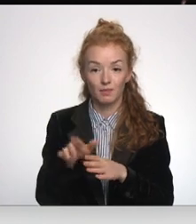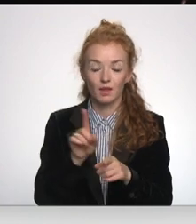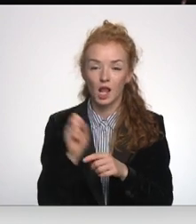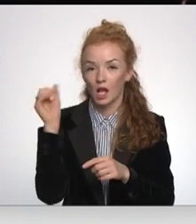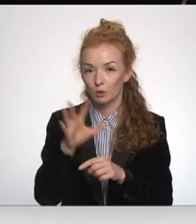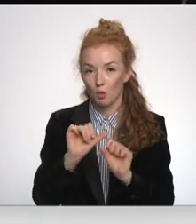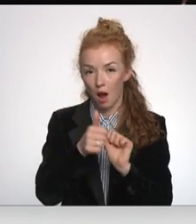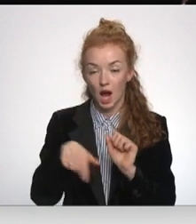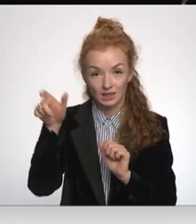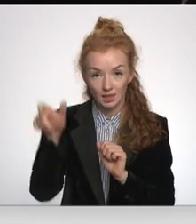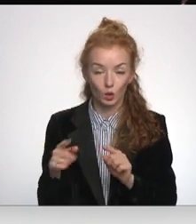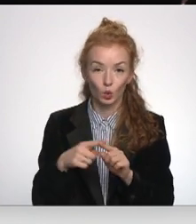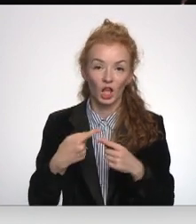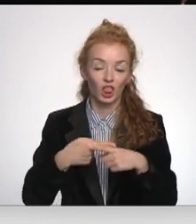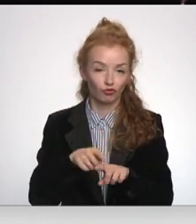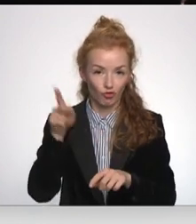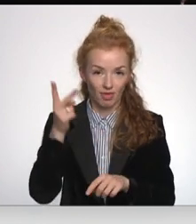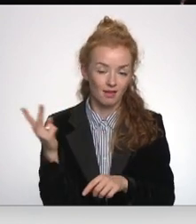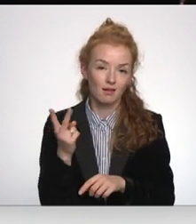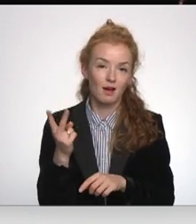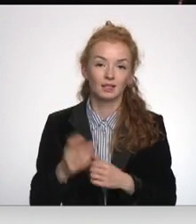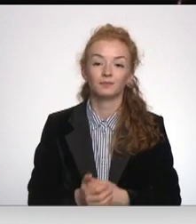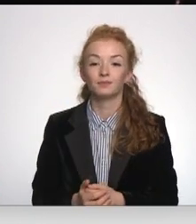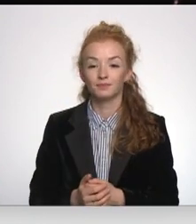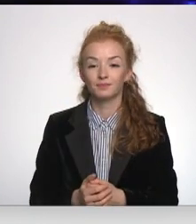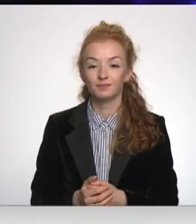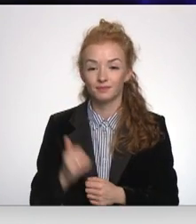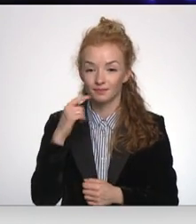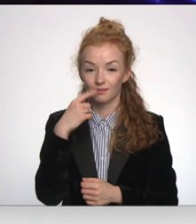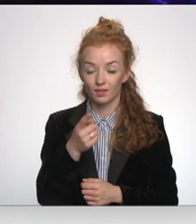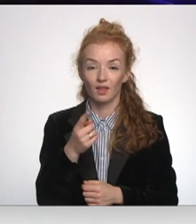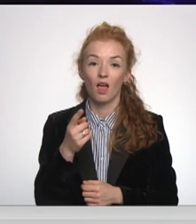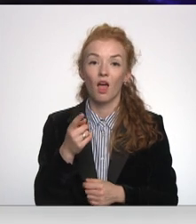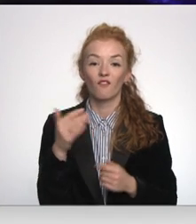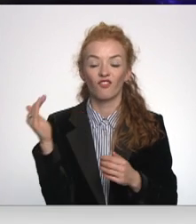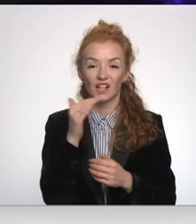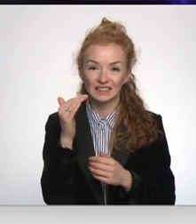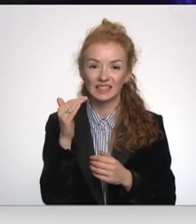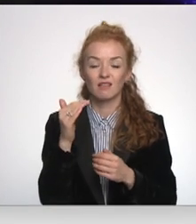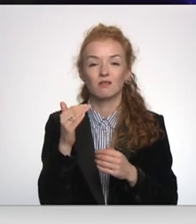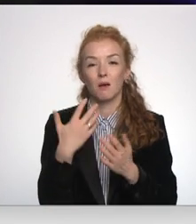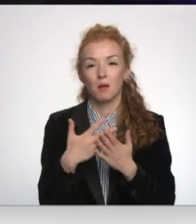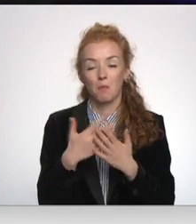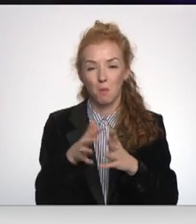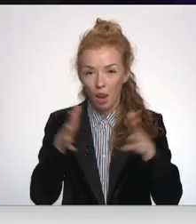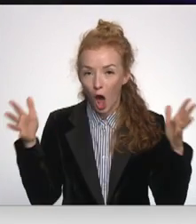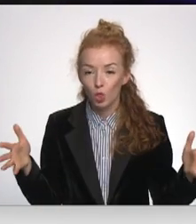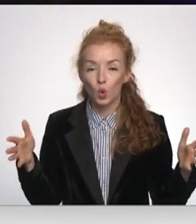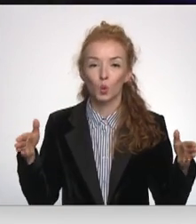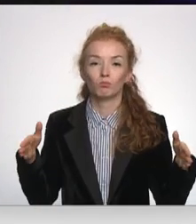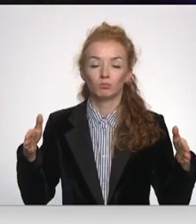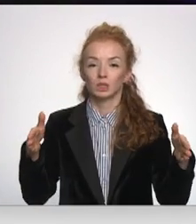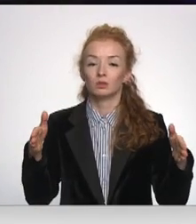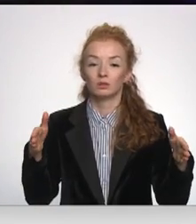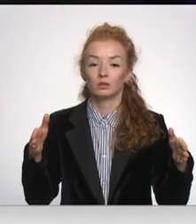Oskars Pauliņš un gaismi inženieris Normunds Bļasāns. Pēc fizikāliem lielumiem, pēc platuma, pēc